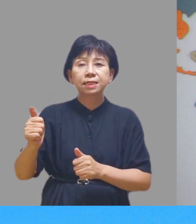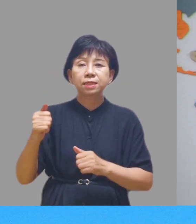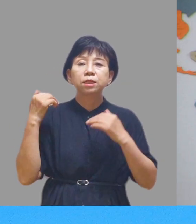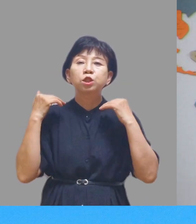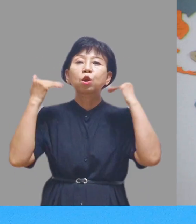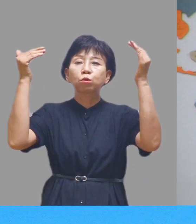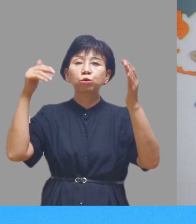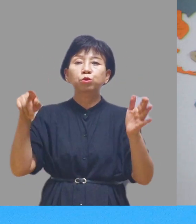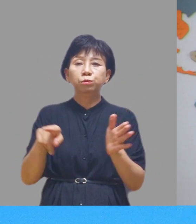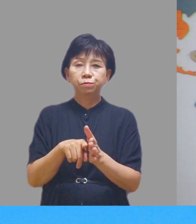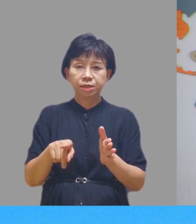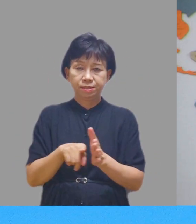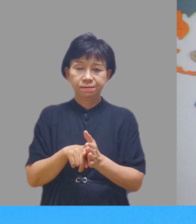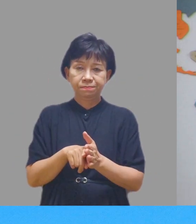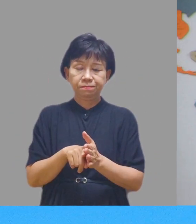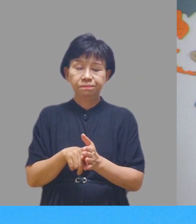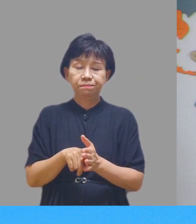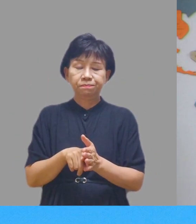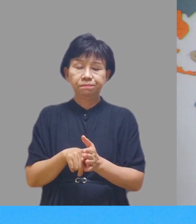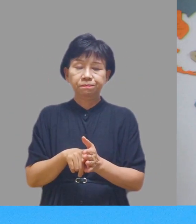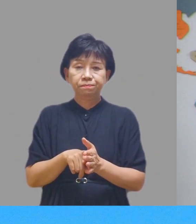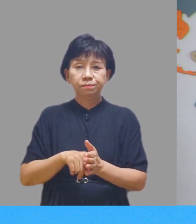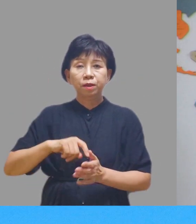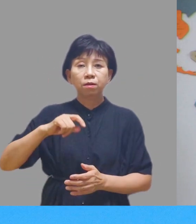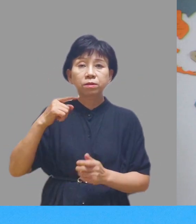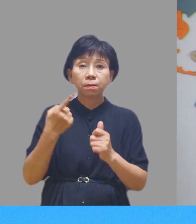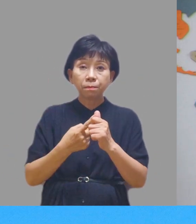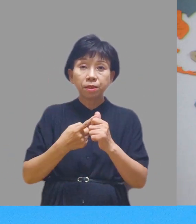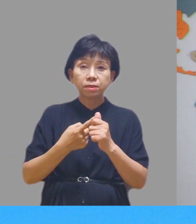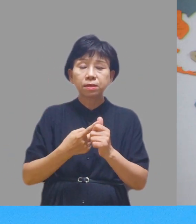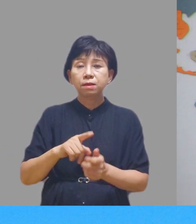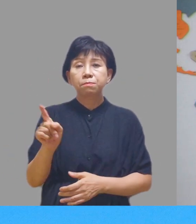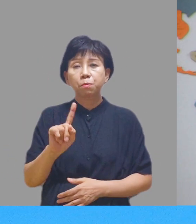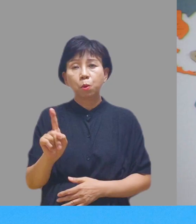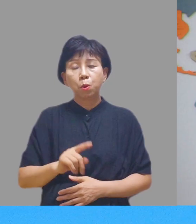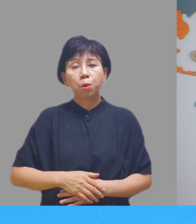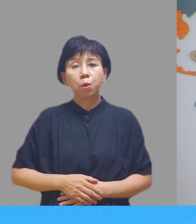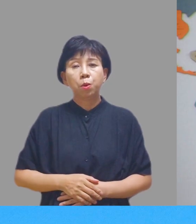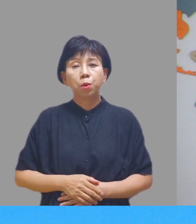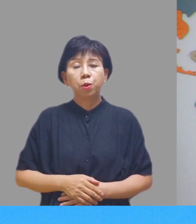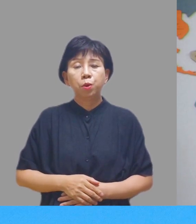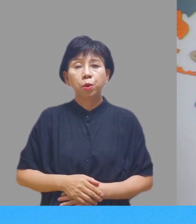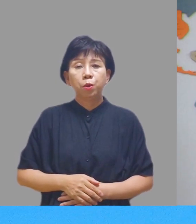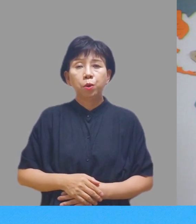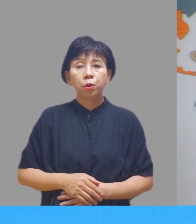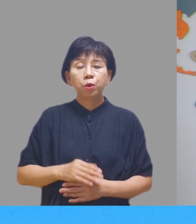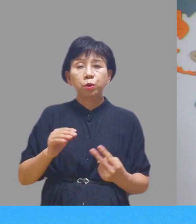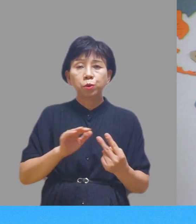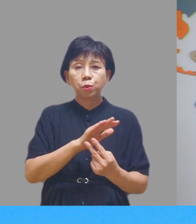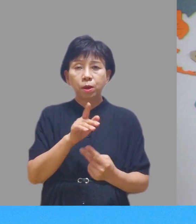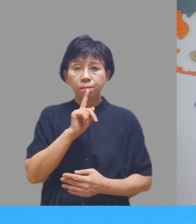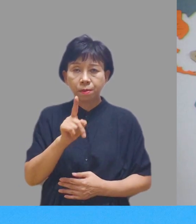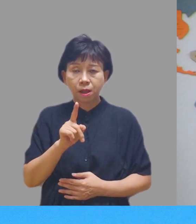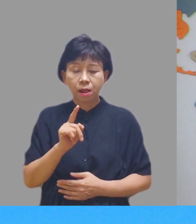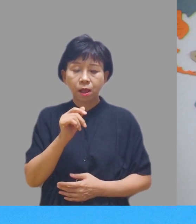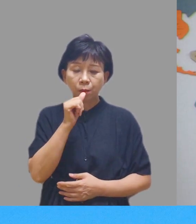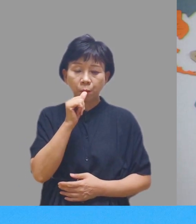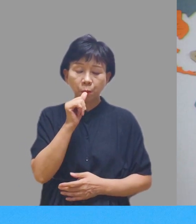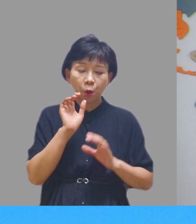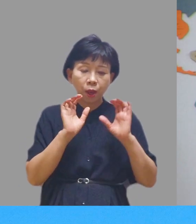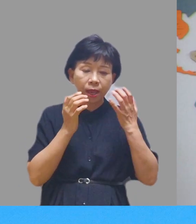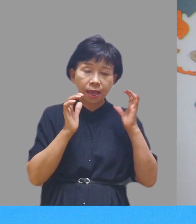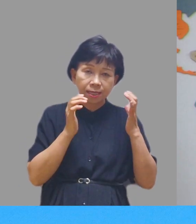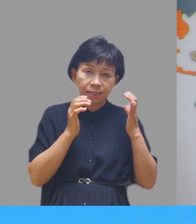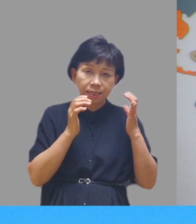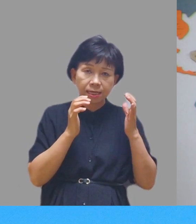믿습니다. 그렇다면 영적으로 강해지는 첫걸음은 무엇일까요? 사도 요한은 먼저 어린아이